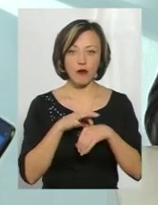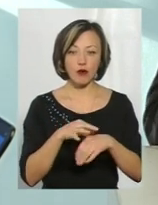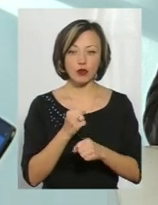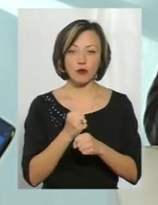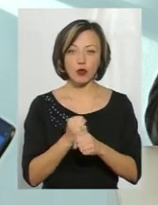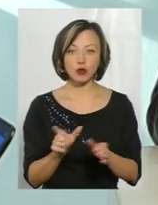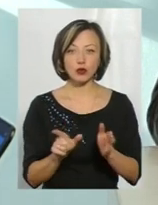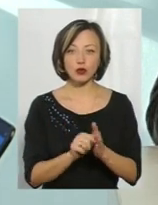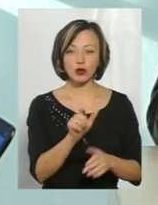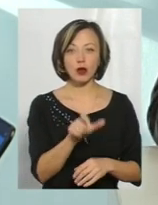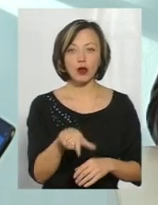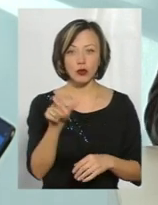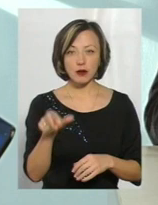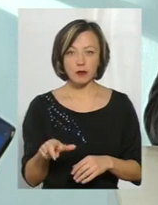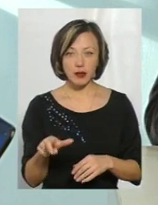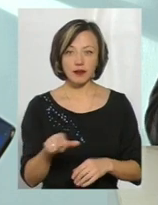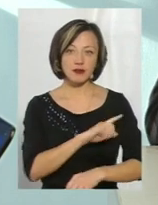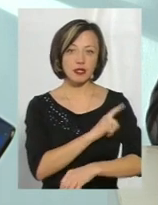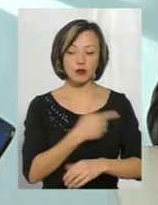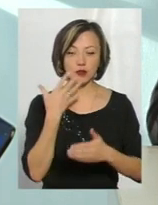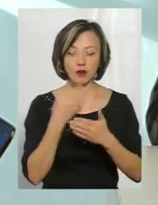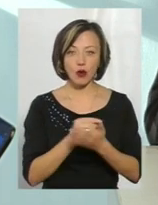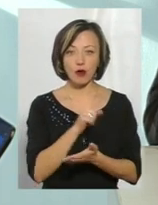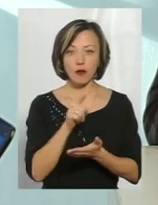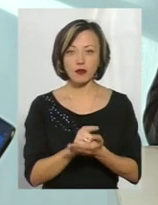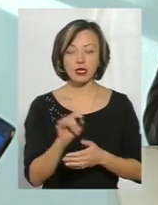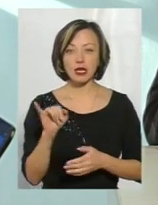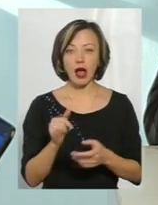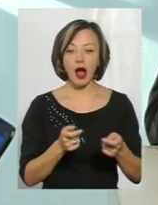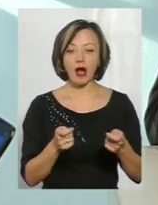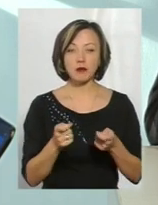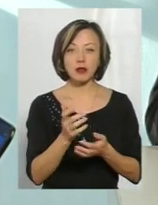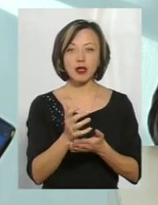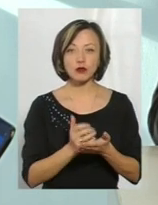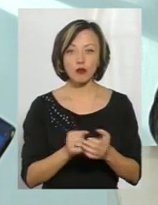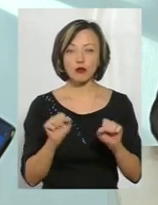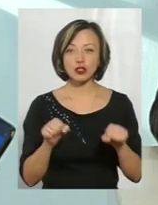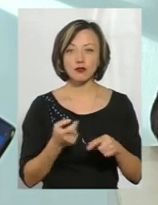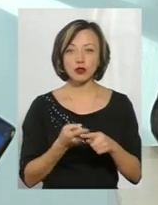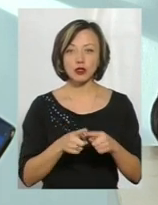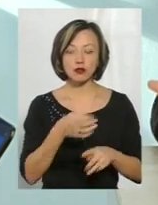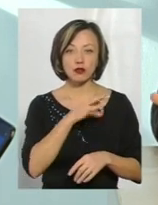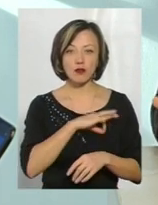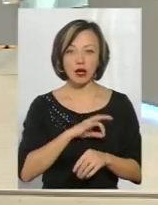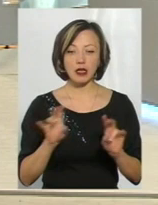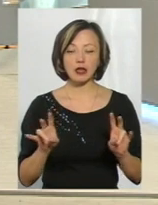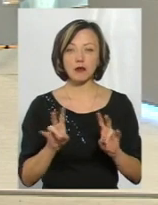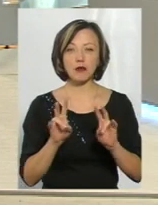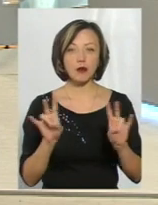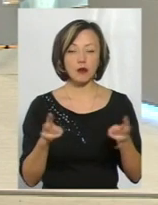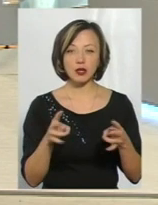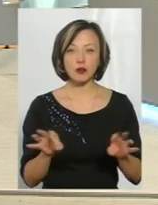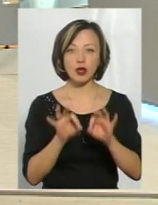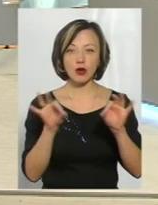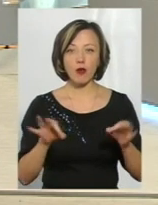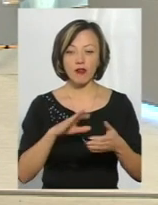роботу з людьми в силу своїх, як мінімум, посадових обов'язків. І стосовно адмінресурсу. Ну, можливість його застосування не потрібно ніколи не виключати, але